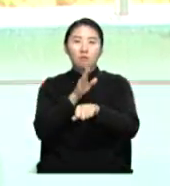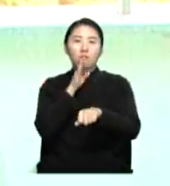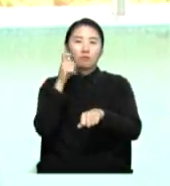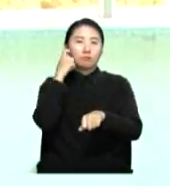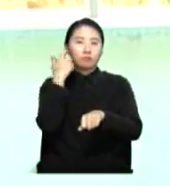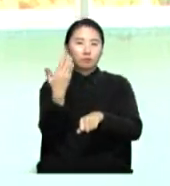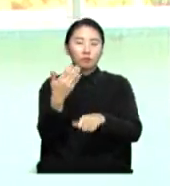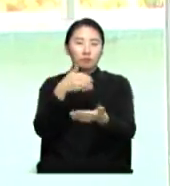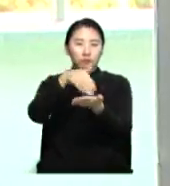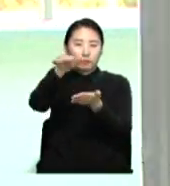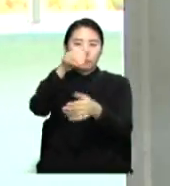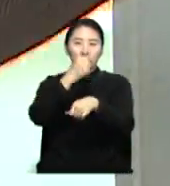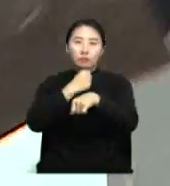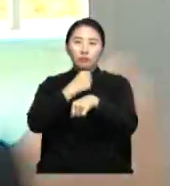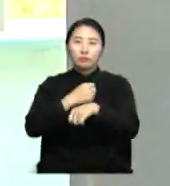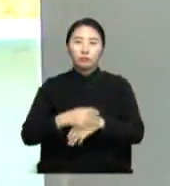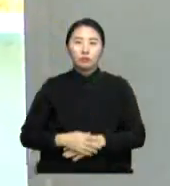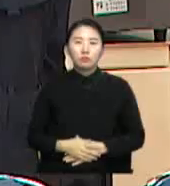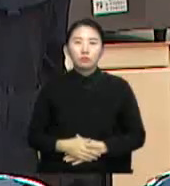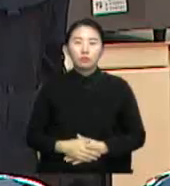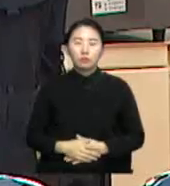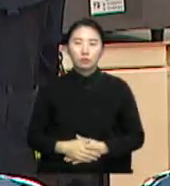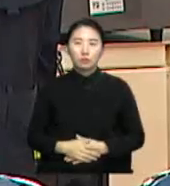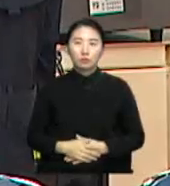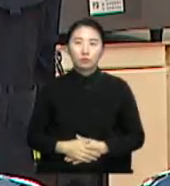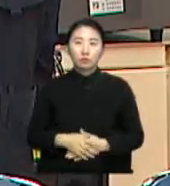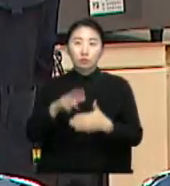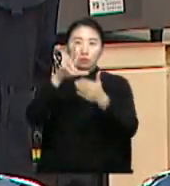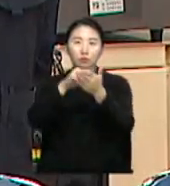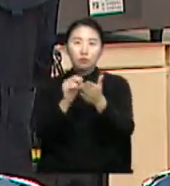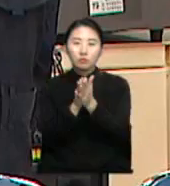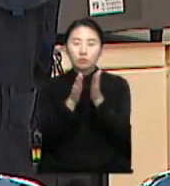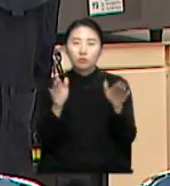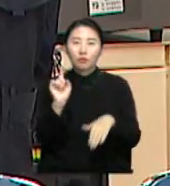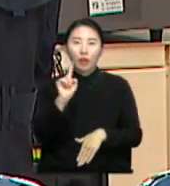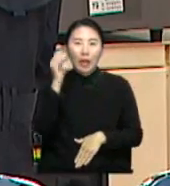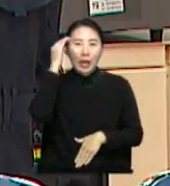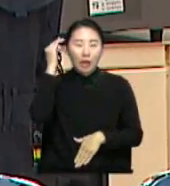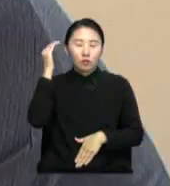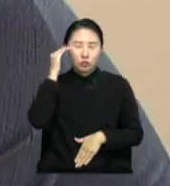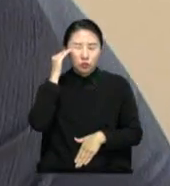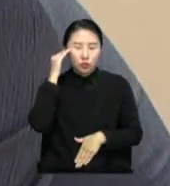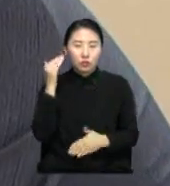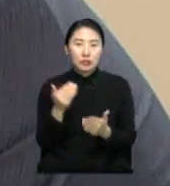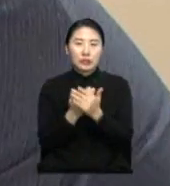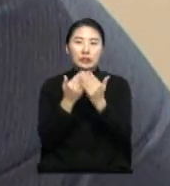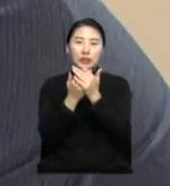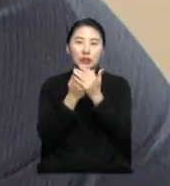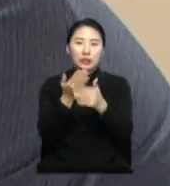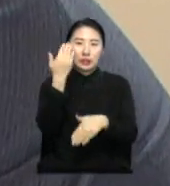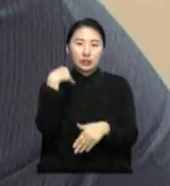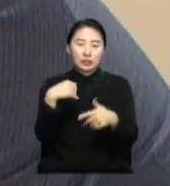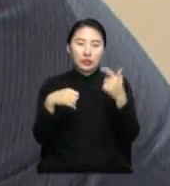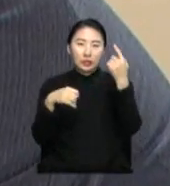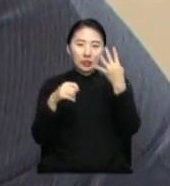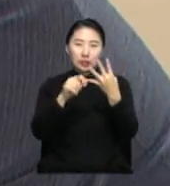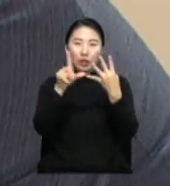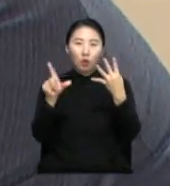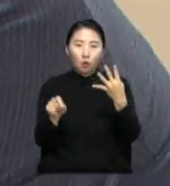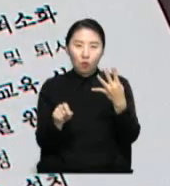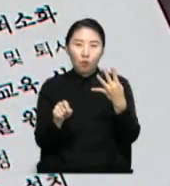물러가라! 행정 물러가라! 물러가라! 문제의 발단은 한국사학진흥재단이 지난 4월